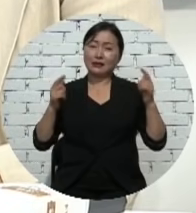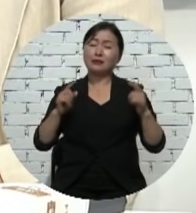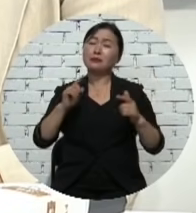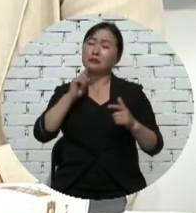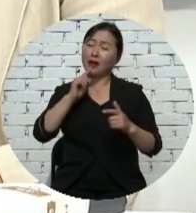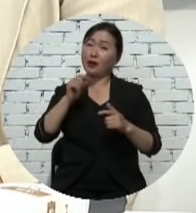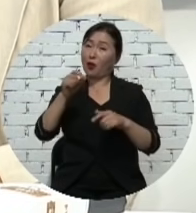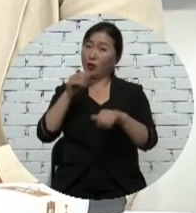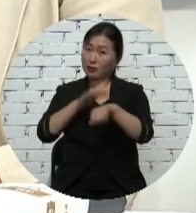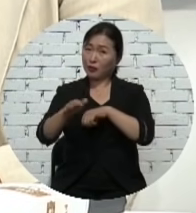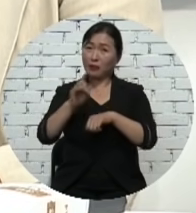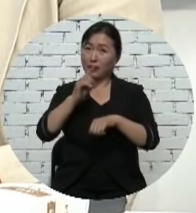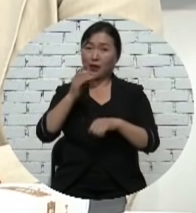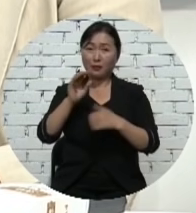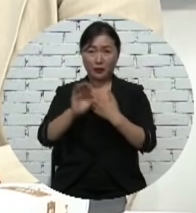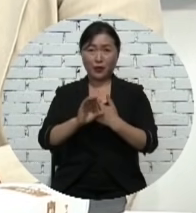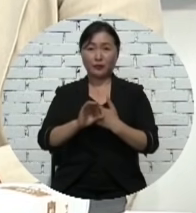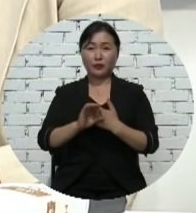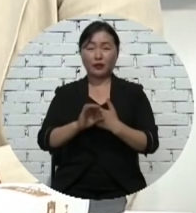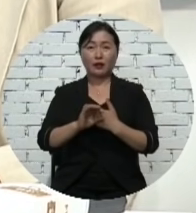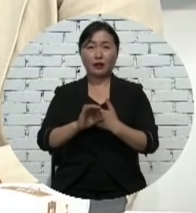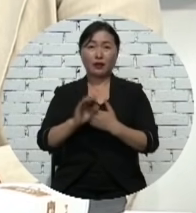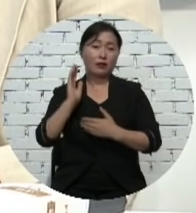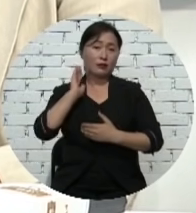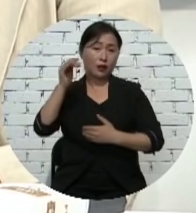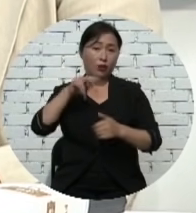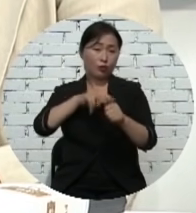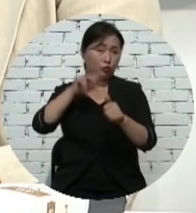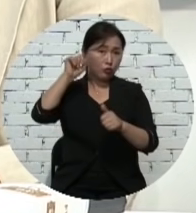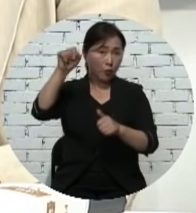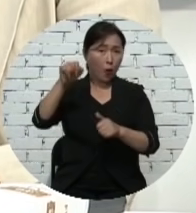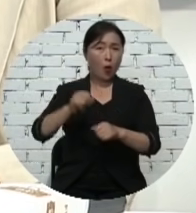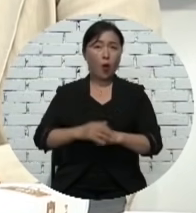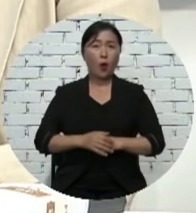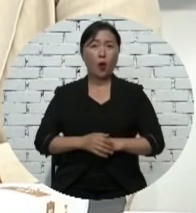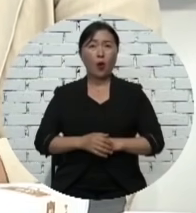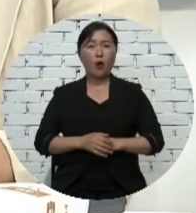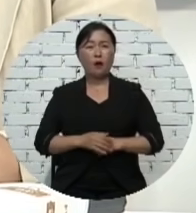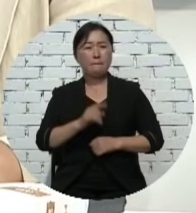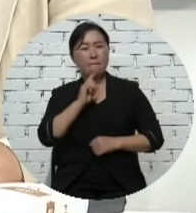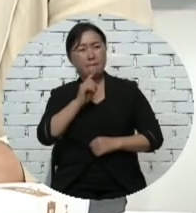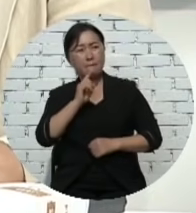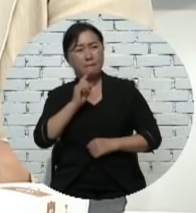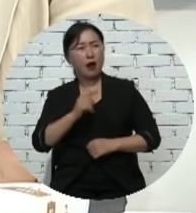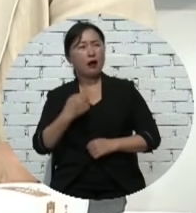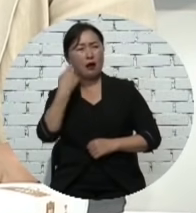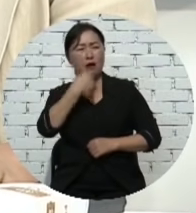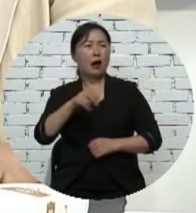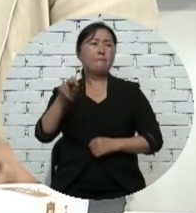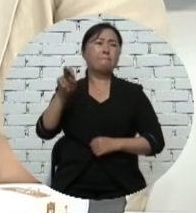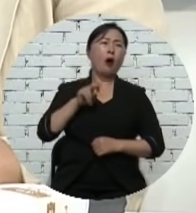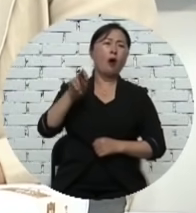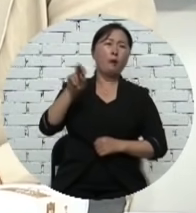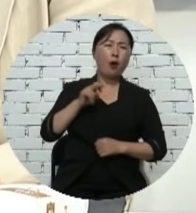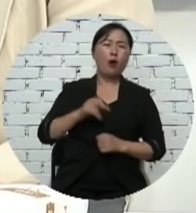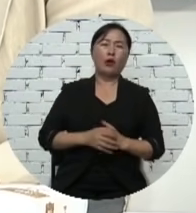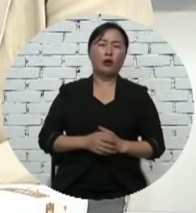말하면은 지금 대선 후보라는 사람들이 전부 다 그냥 사이다 발언이라고 그냥 뻥치고 전부 다